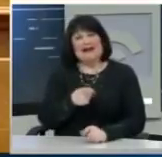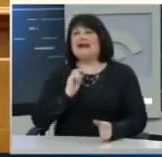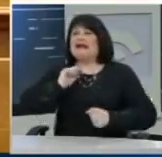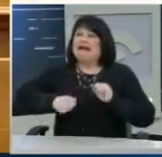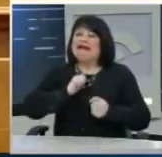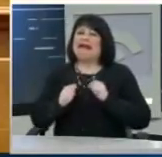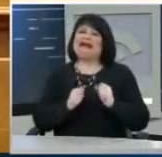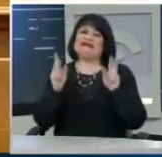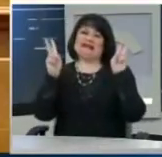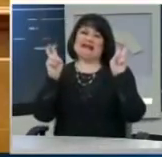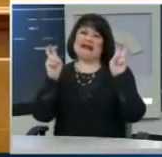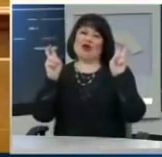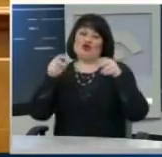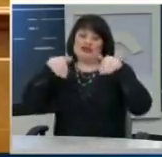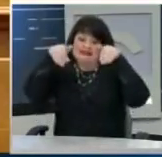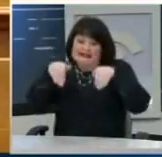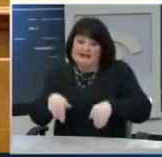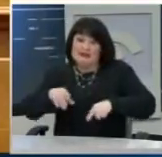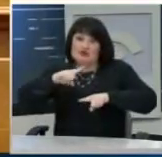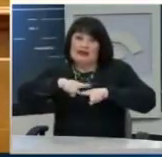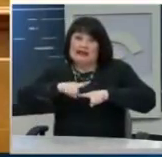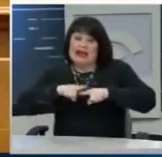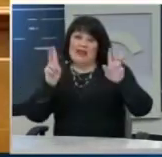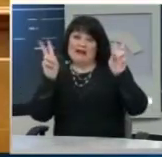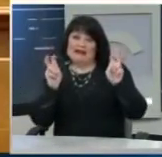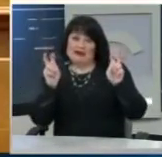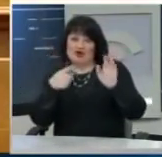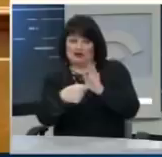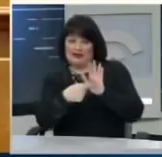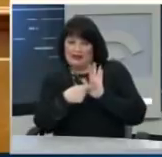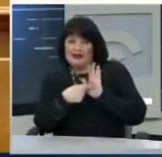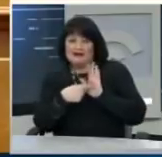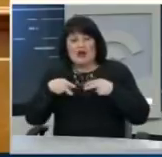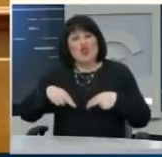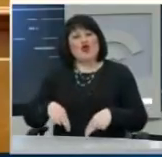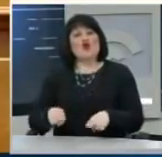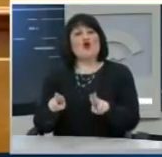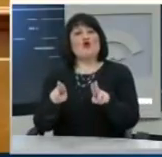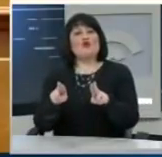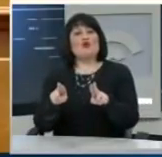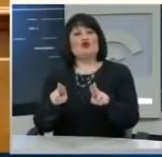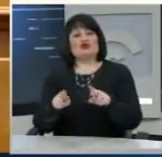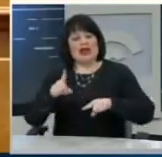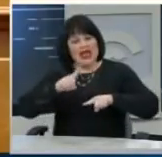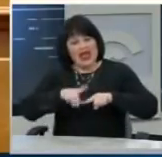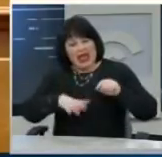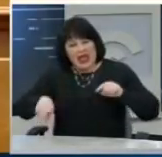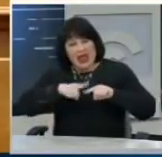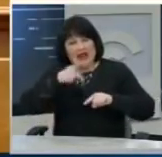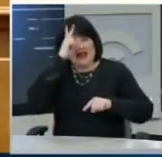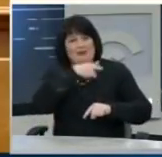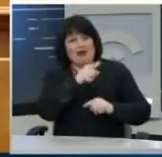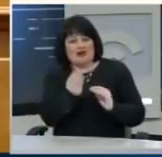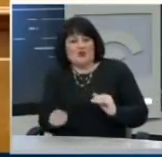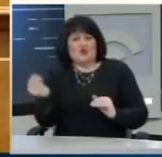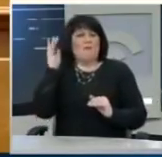κίνησης με τίτλο «Σεβασμός για την Ελλάδα» που δείχνει το δρόμο μέσα από τον οποίο οι δύο λαοί μπορούμε να